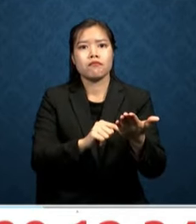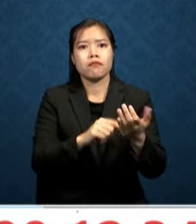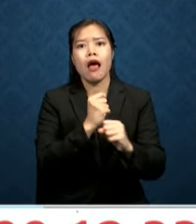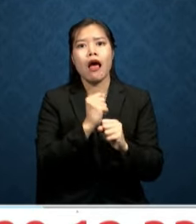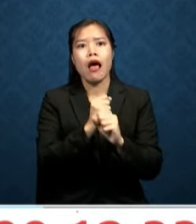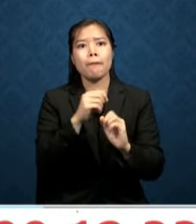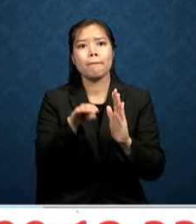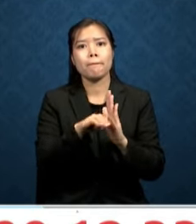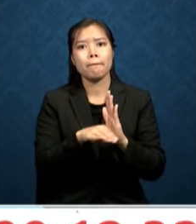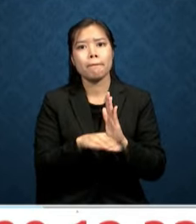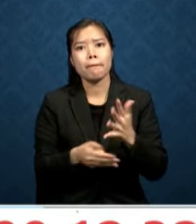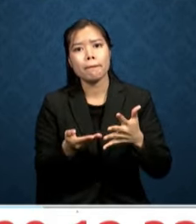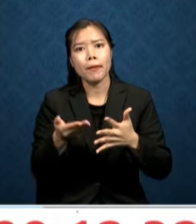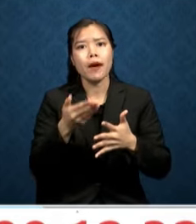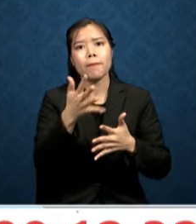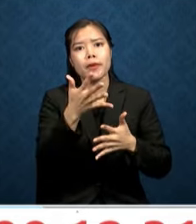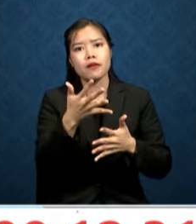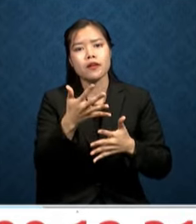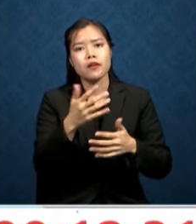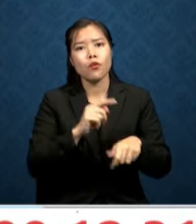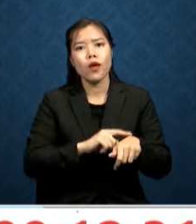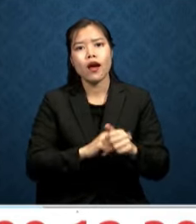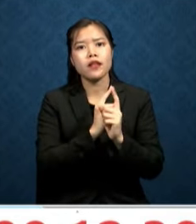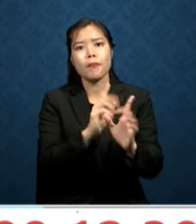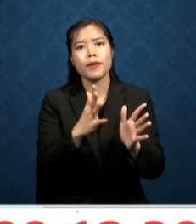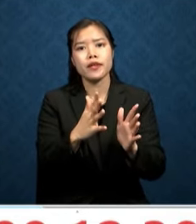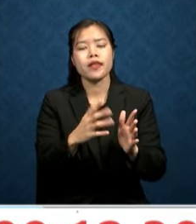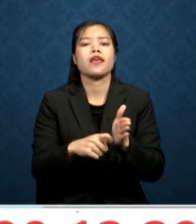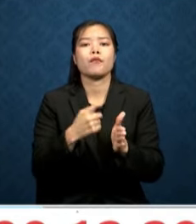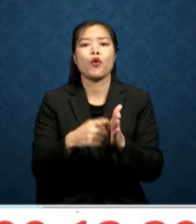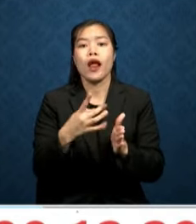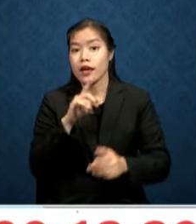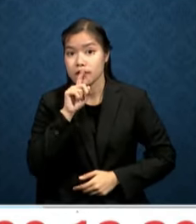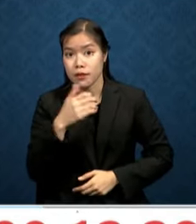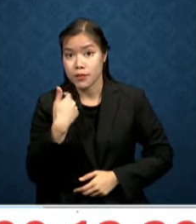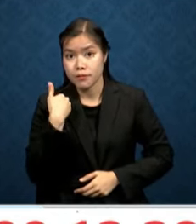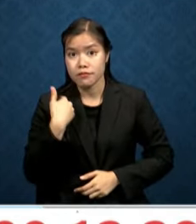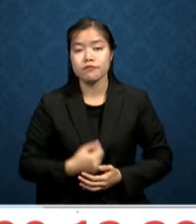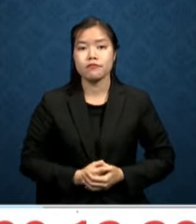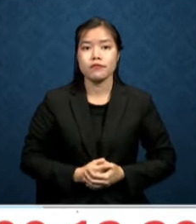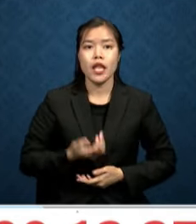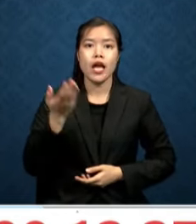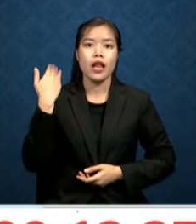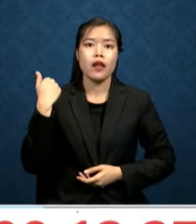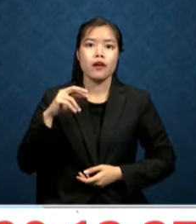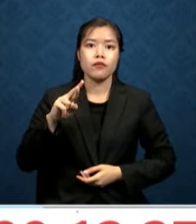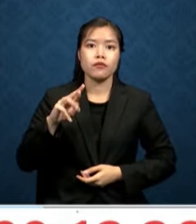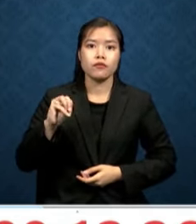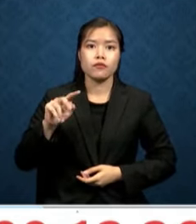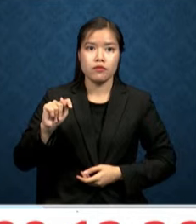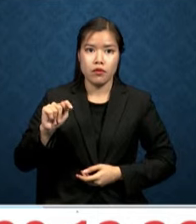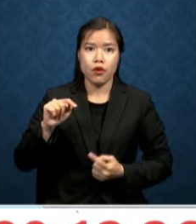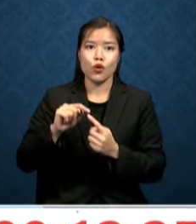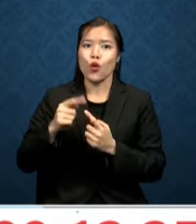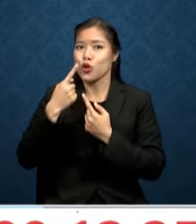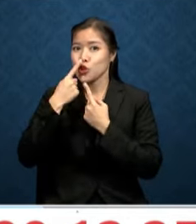อบระยะเวลาที่สัญญาไว้มาจากเหตุใดแน่นอนนะครับท่านประธานครับท่านรัฐมนตรีก็เคยตอบคำถามนี้ไว้ที่สภาผู้แทนราษฎรไ